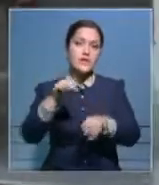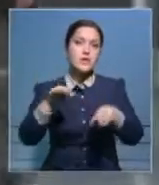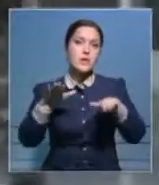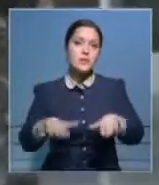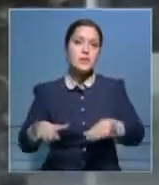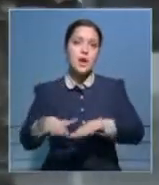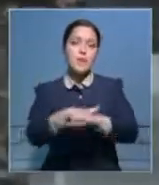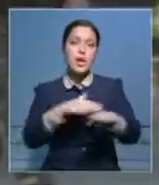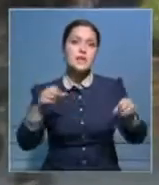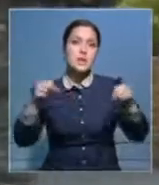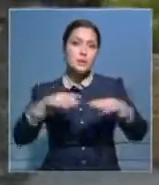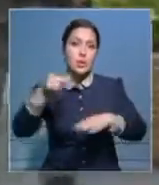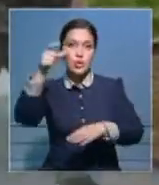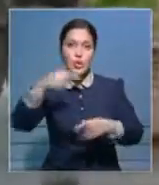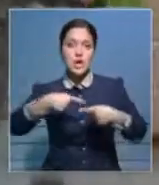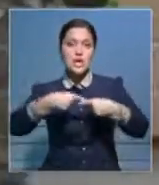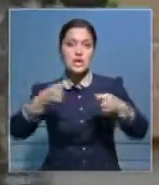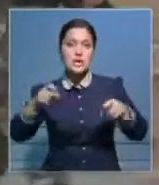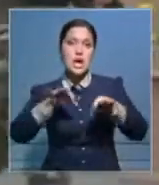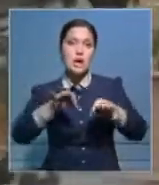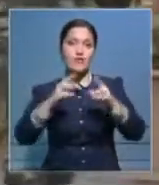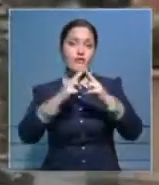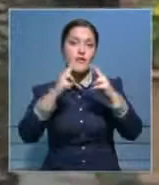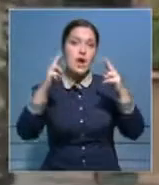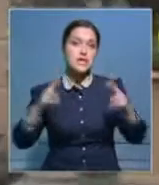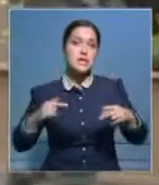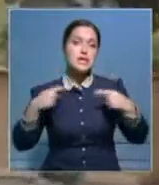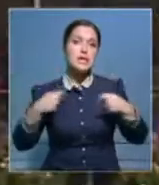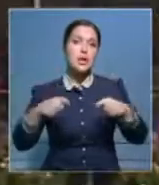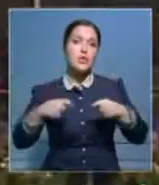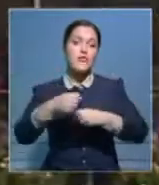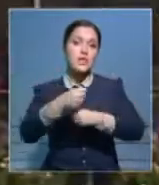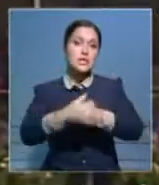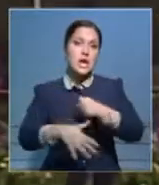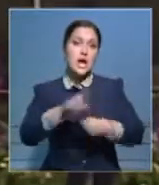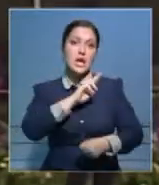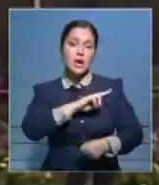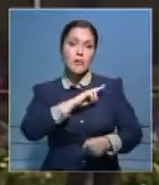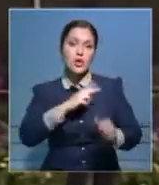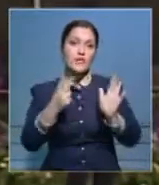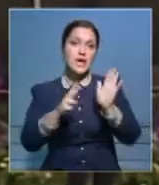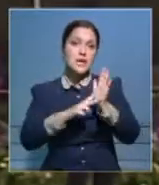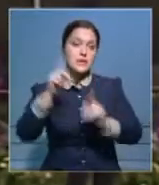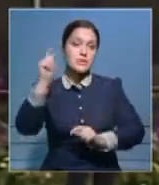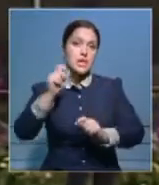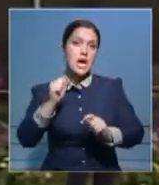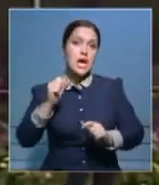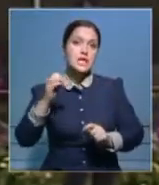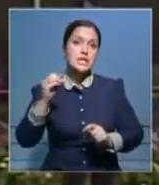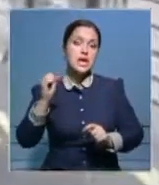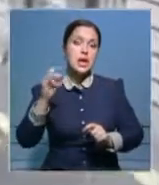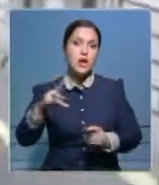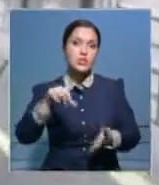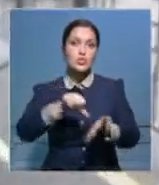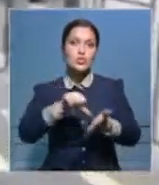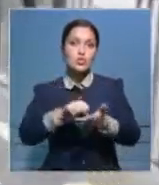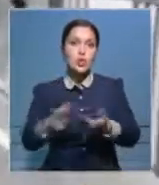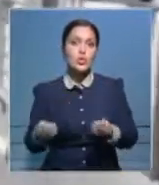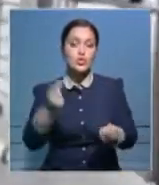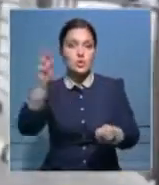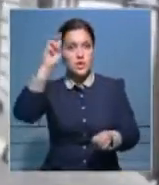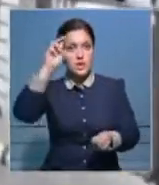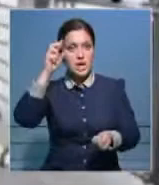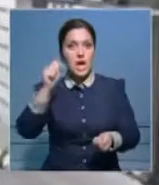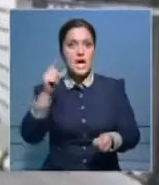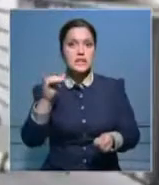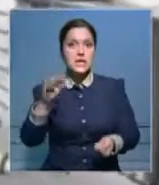массового скопления людей, гостиницы, автовокзалы и торговые центры. В работе 27-го саммита АСЕАН участвуют руководители государств